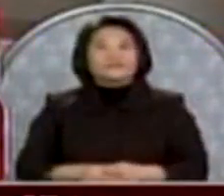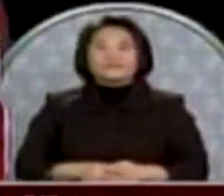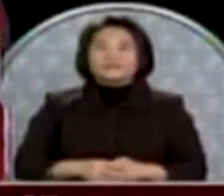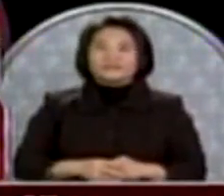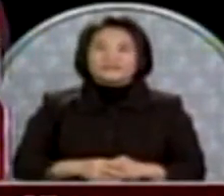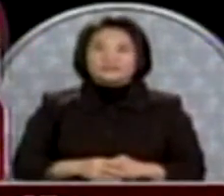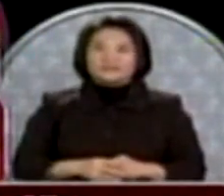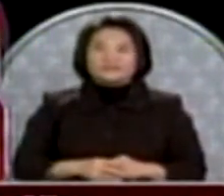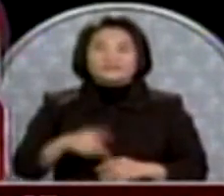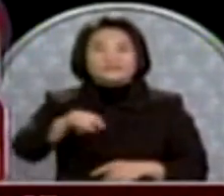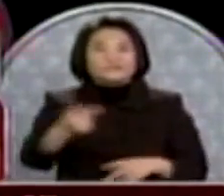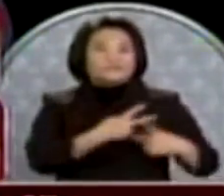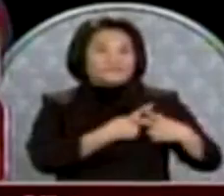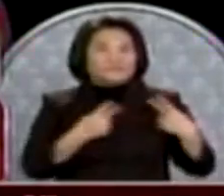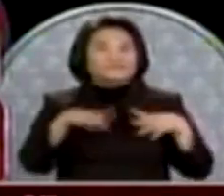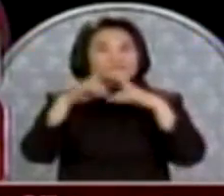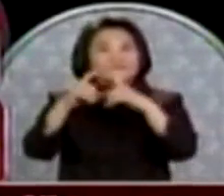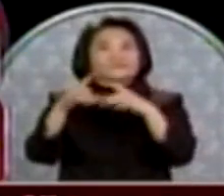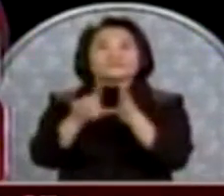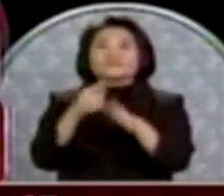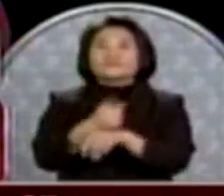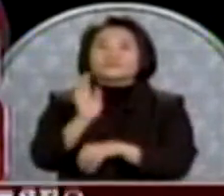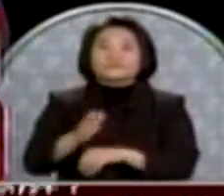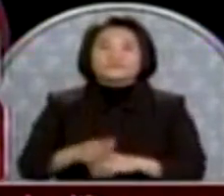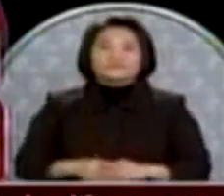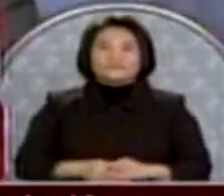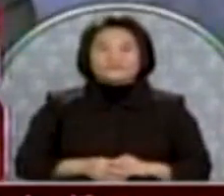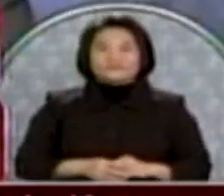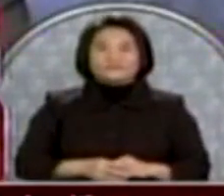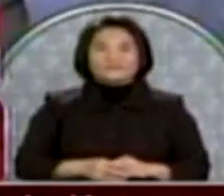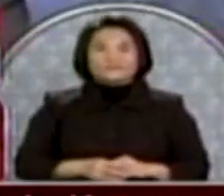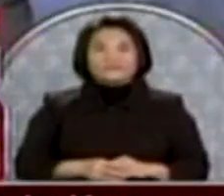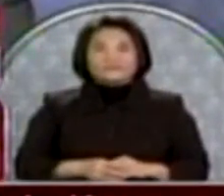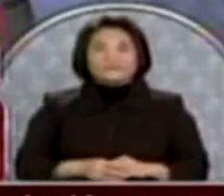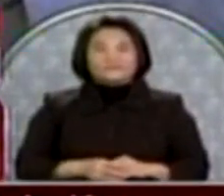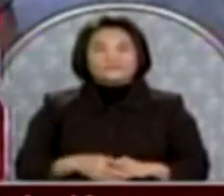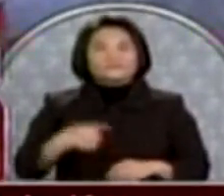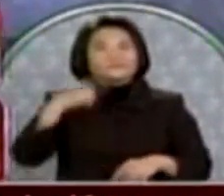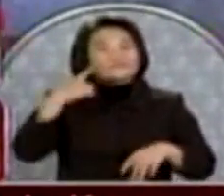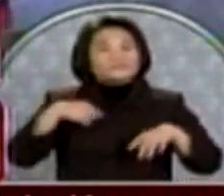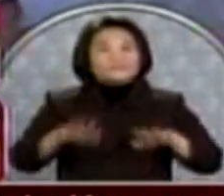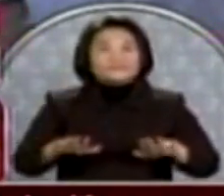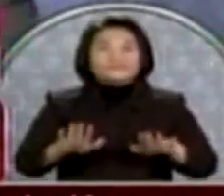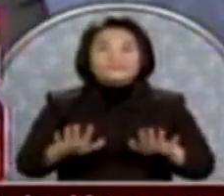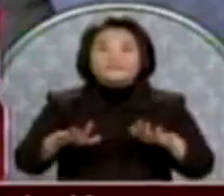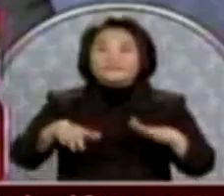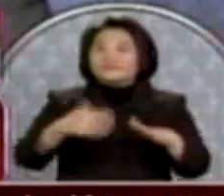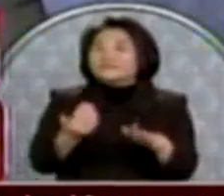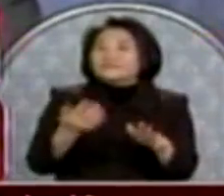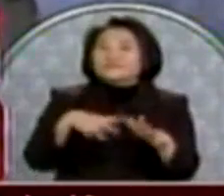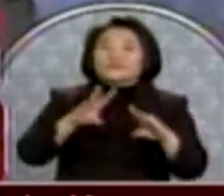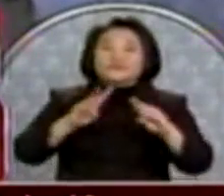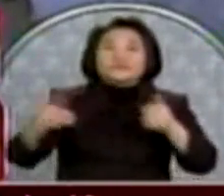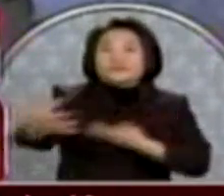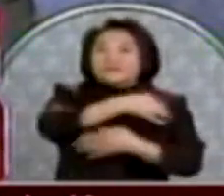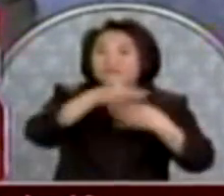谢。 请蔡英文女士回答，时间是1分30秒。 我想这个礼拜通过的这